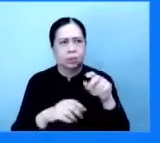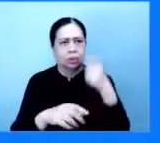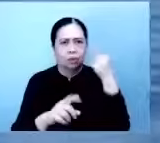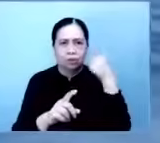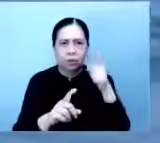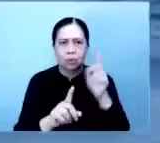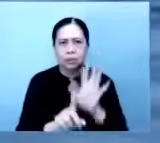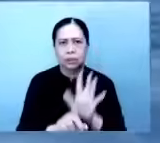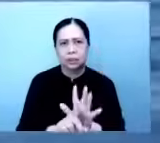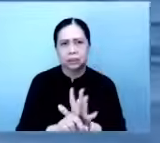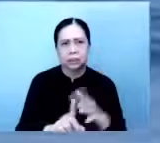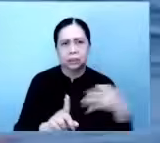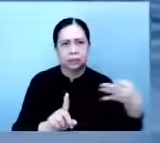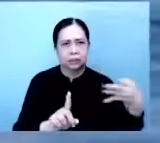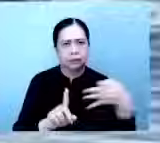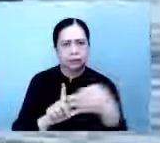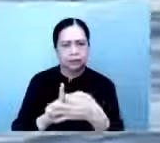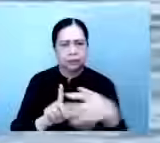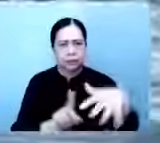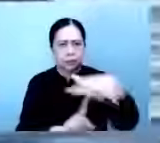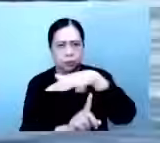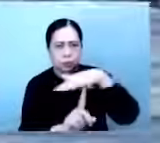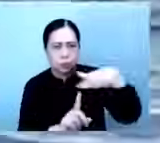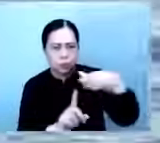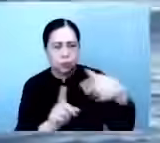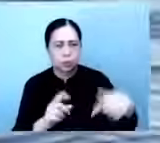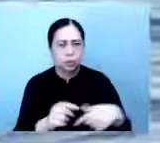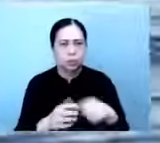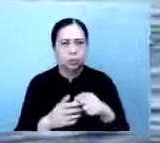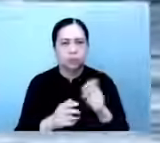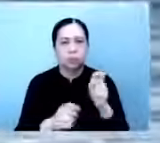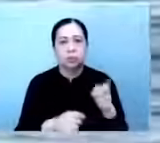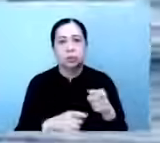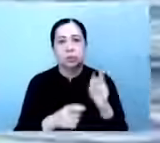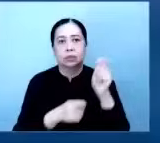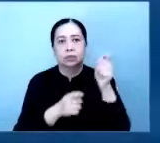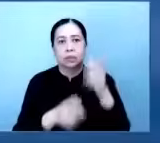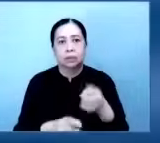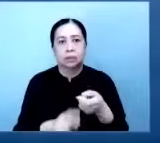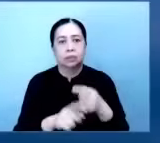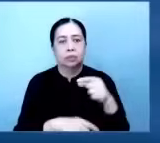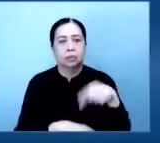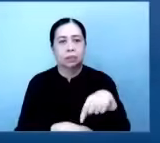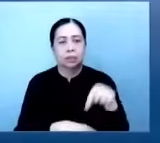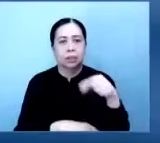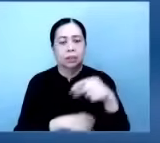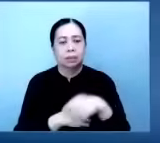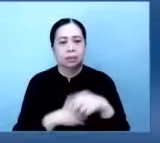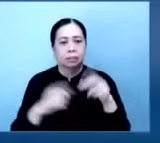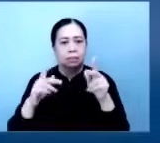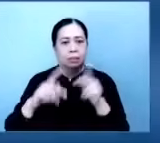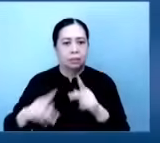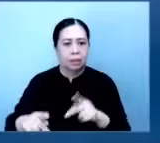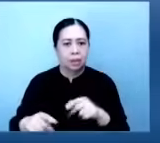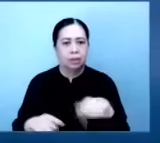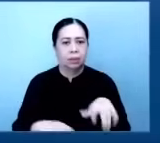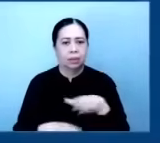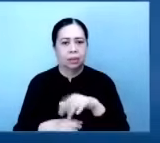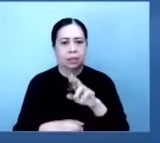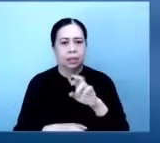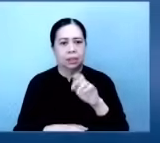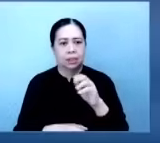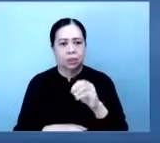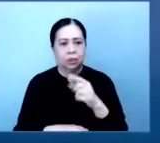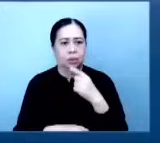sa mga payaw na inilatag ng mga mangingisda mula Quezon, Palawan sa bahaging ito ng Recto Bank. Ayon sa kanila, malaki